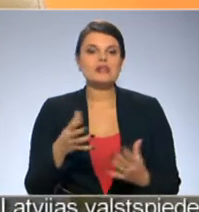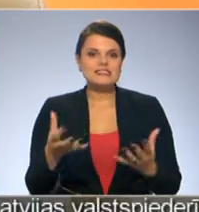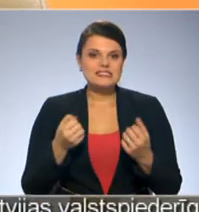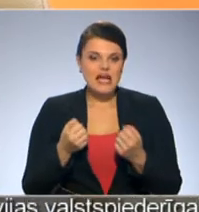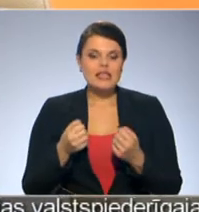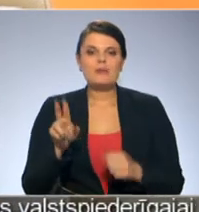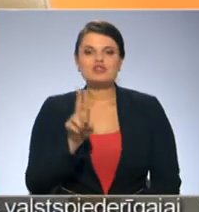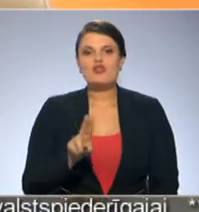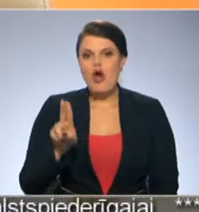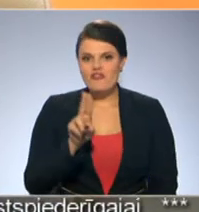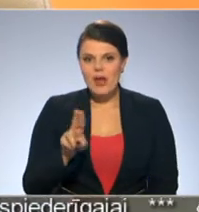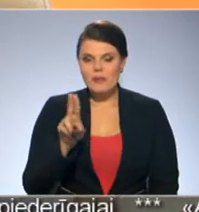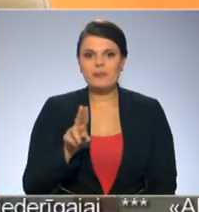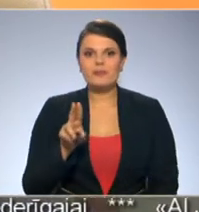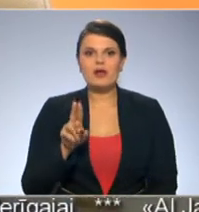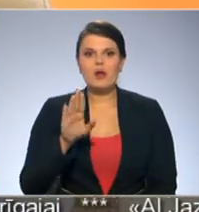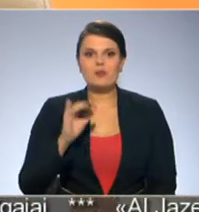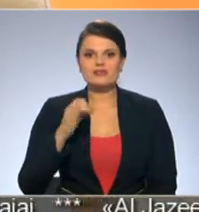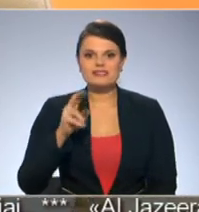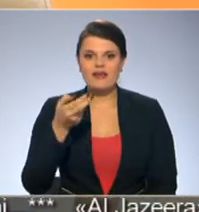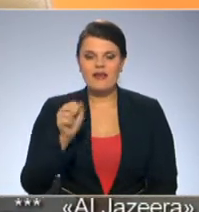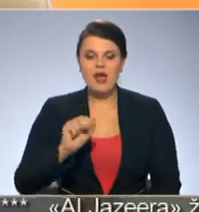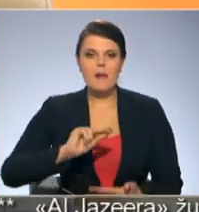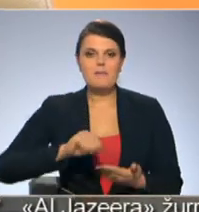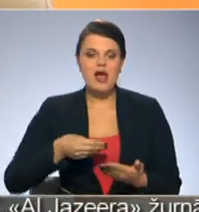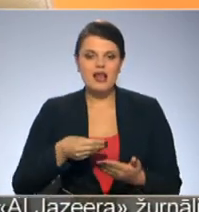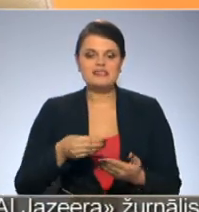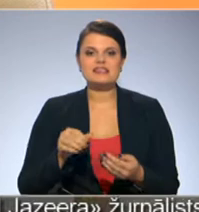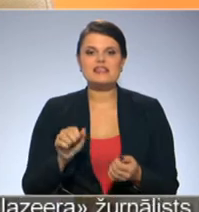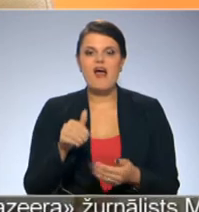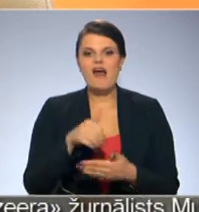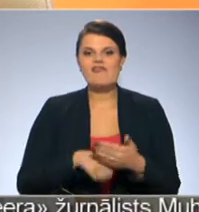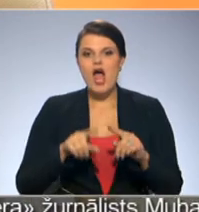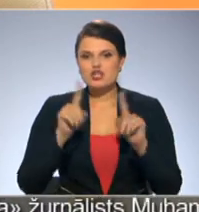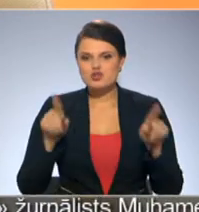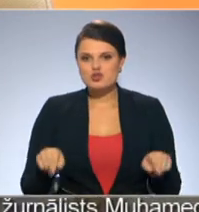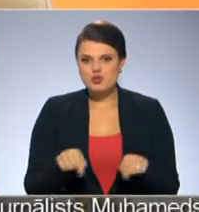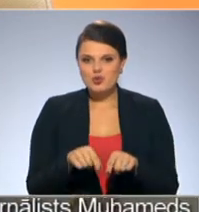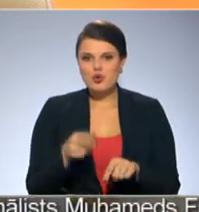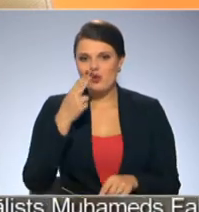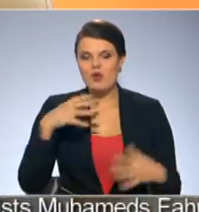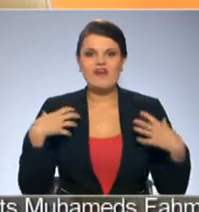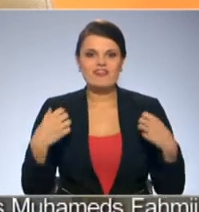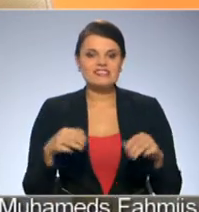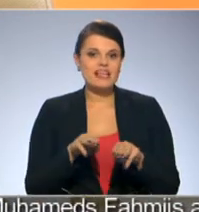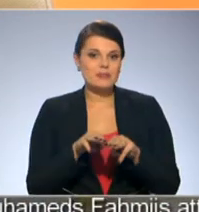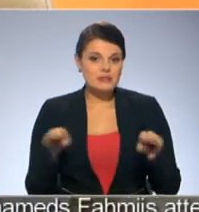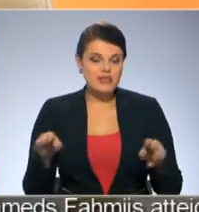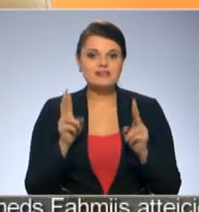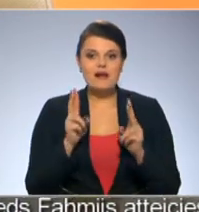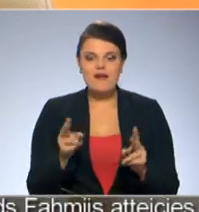saņemts novembrī Rinalda Muciņa parakstīta vēstule no veselības ministrijas,